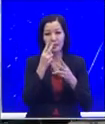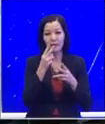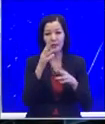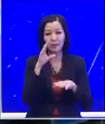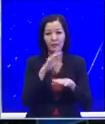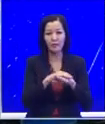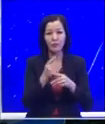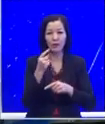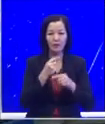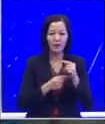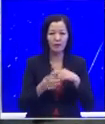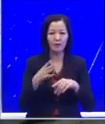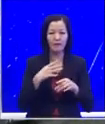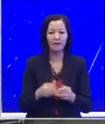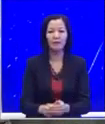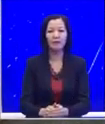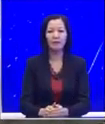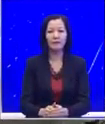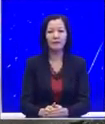Им пришлось повернуть обратно.